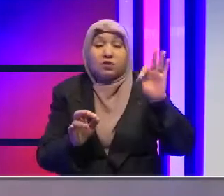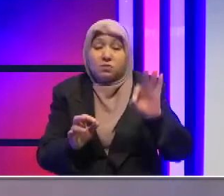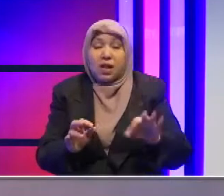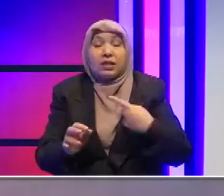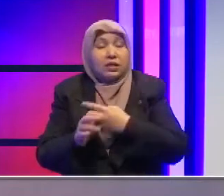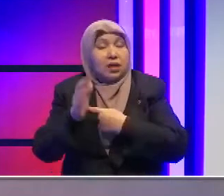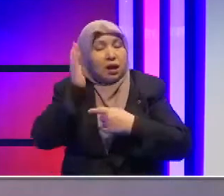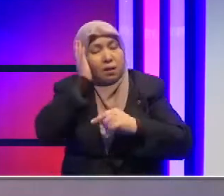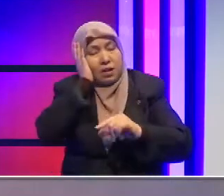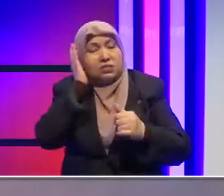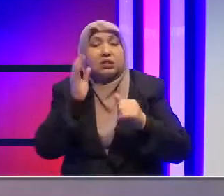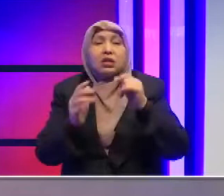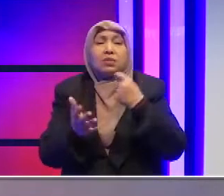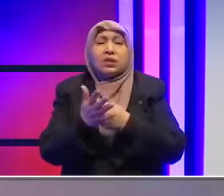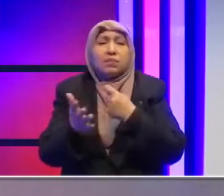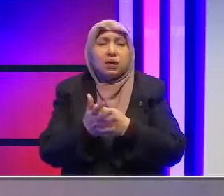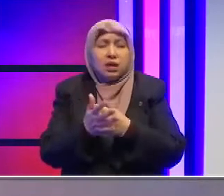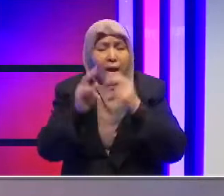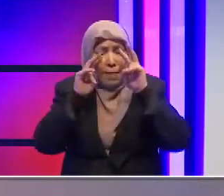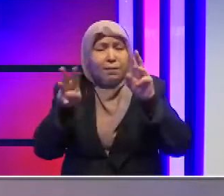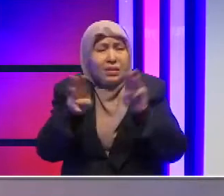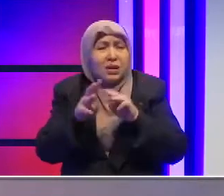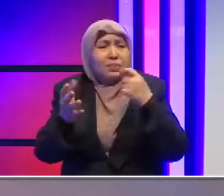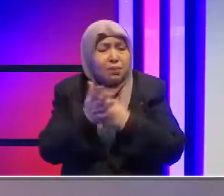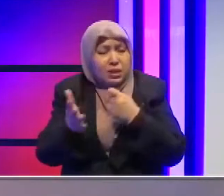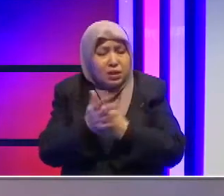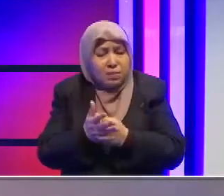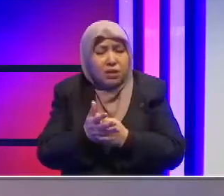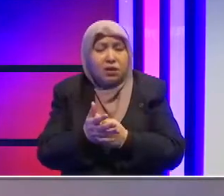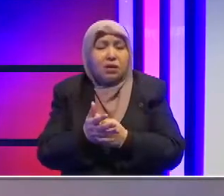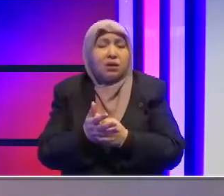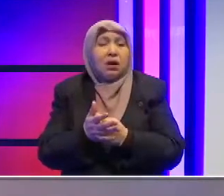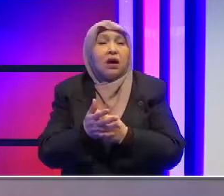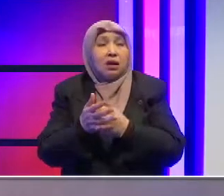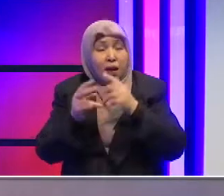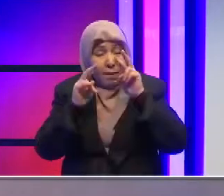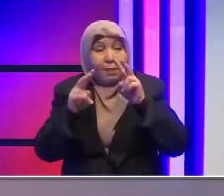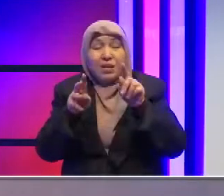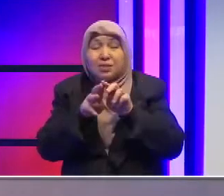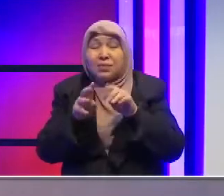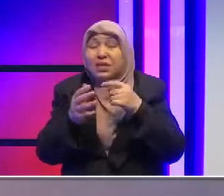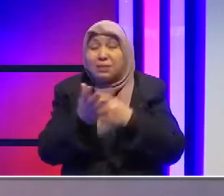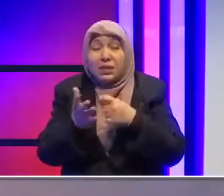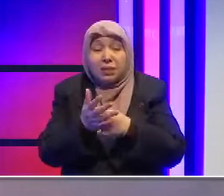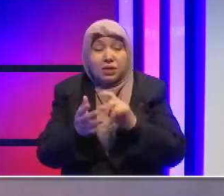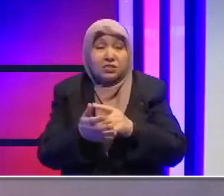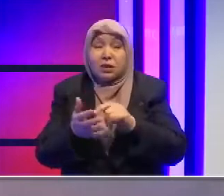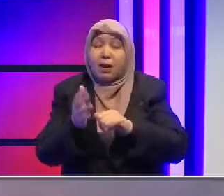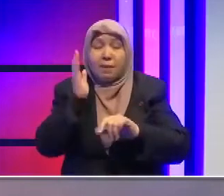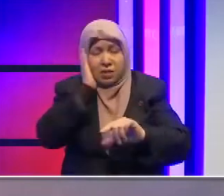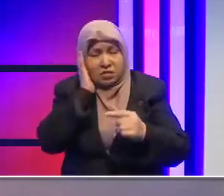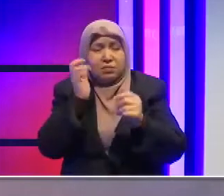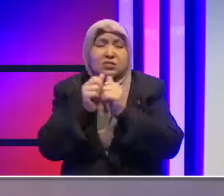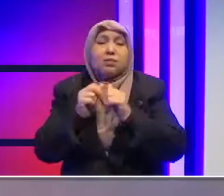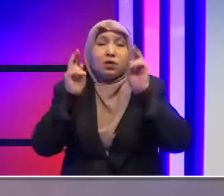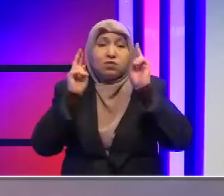baca, tiba-tiba nampak seperti tiba-tibalah, ya, berkaitan dengan yuqataluna bi annahum zulimu. Kita baca bersama Ustaz